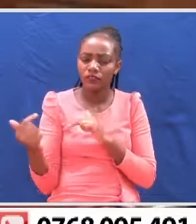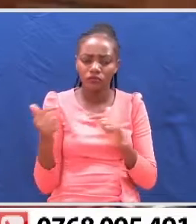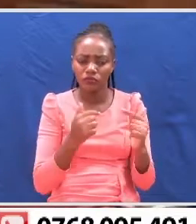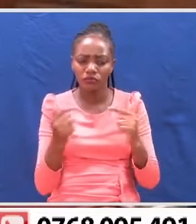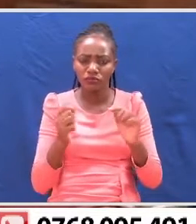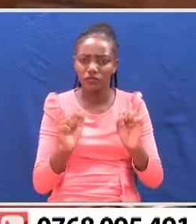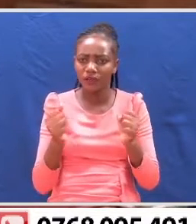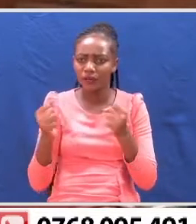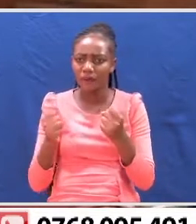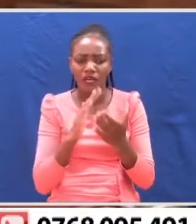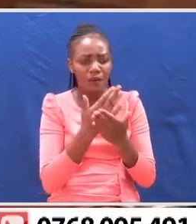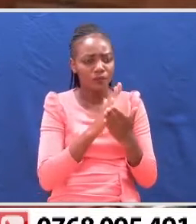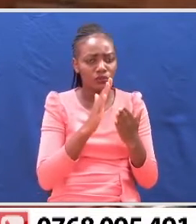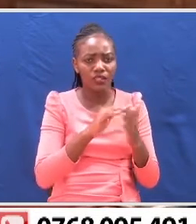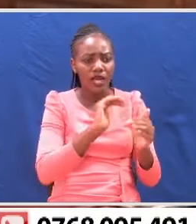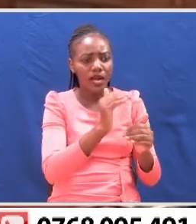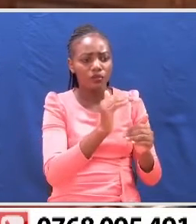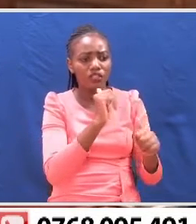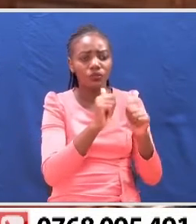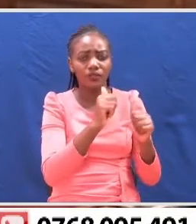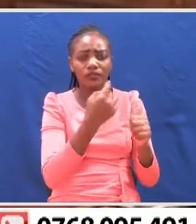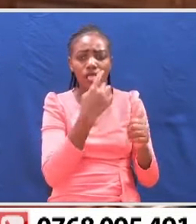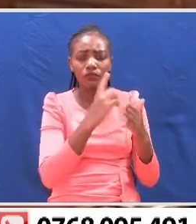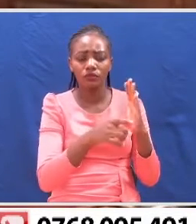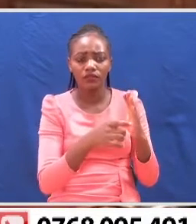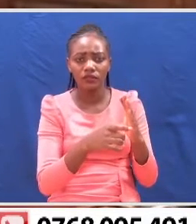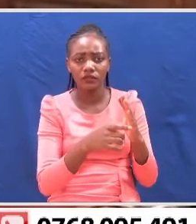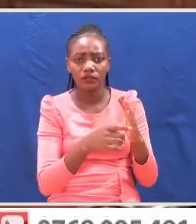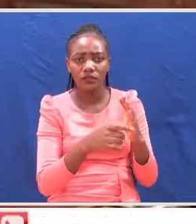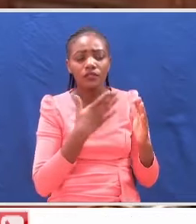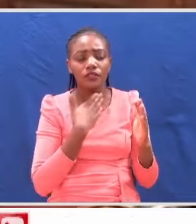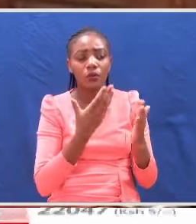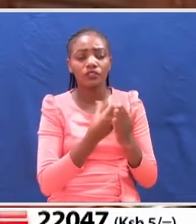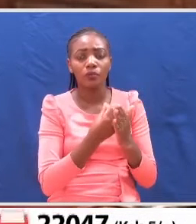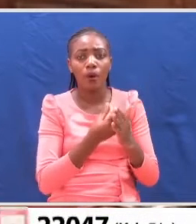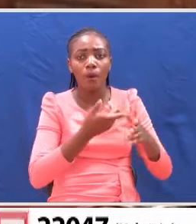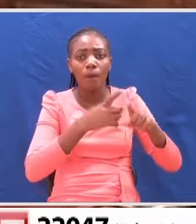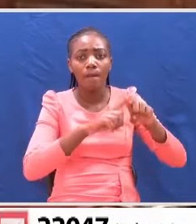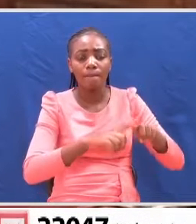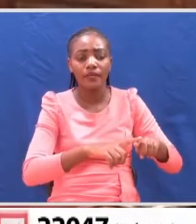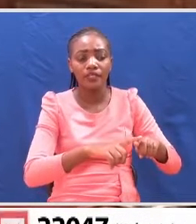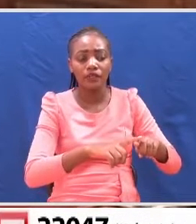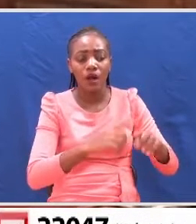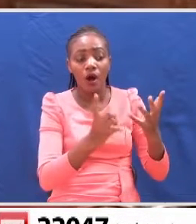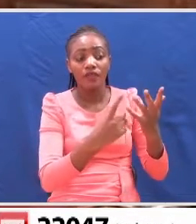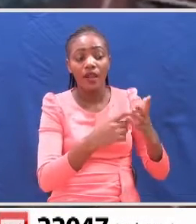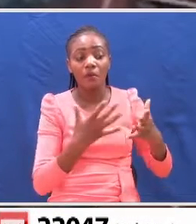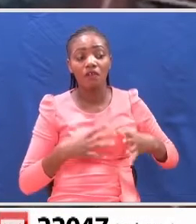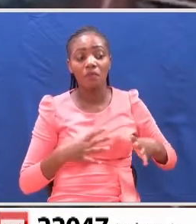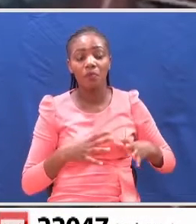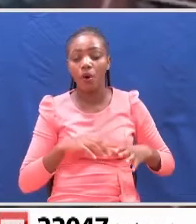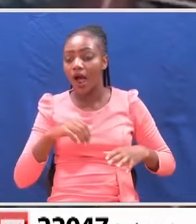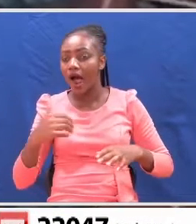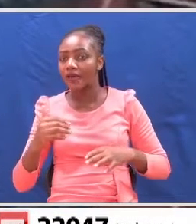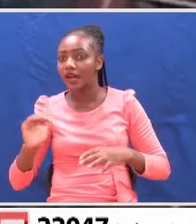kuvute baina ya wale ambao walikuwa wanasema inafaa pesa zigawie kulingana na watu. Kuna wale ambao